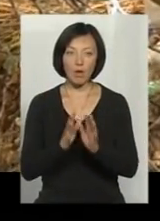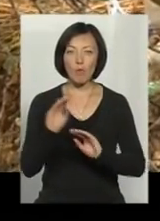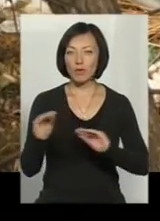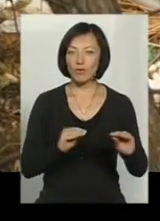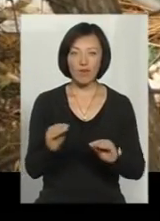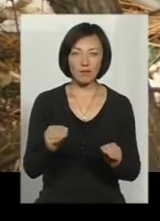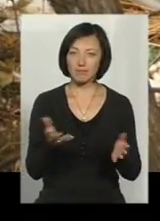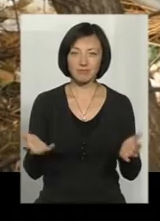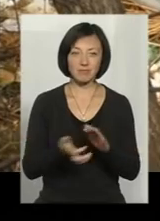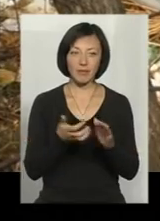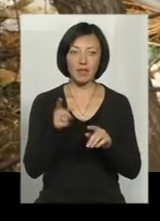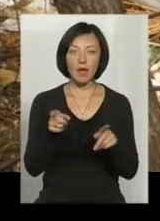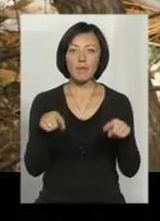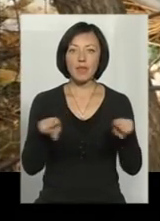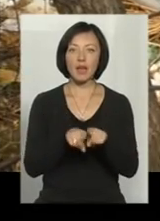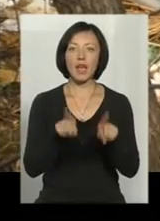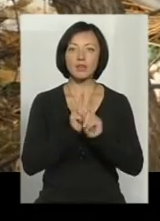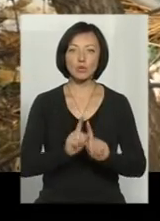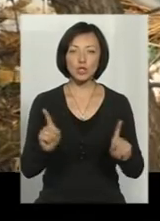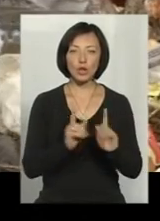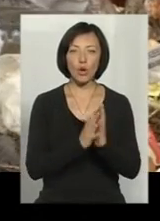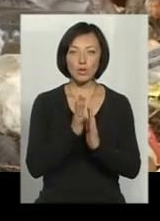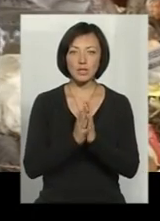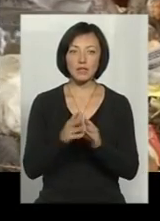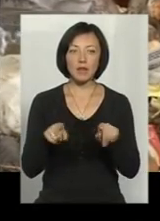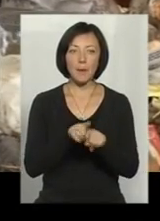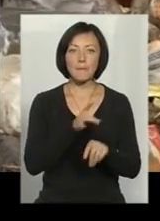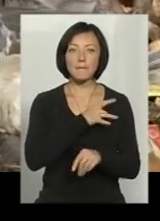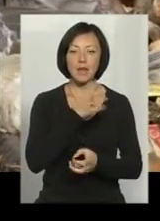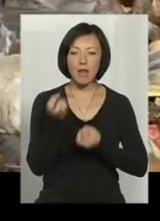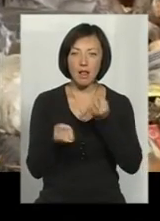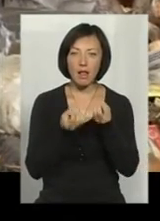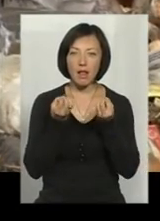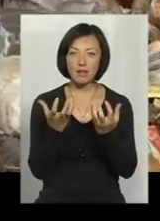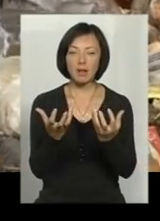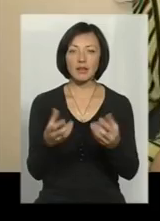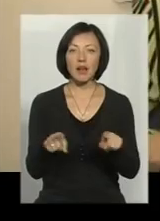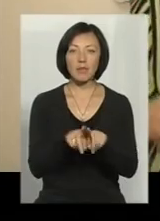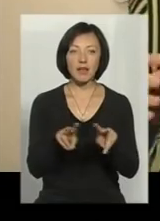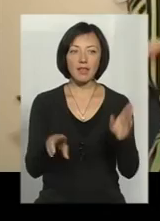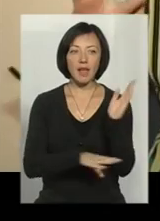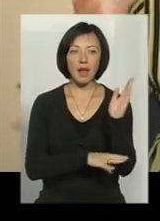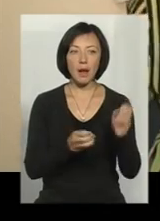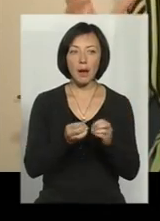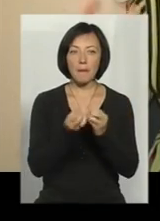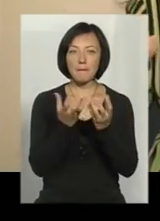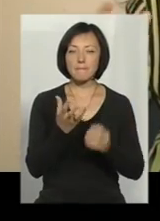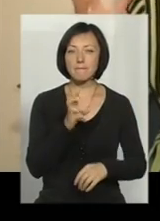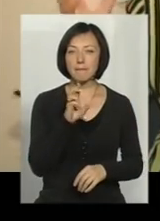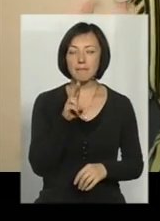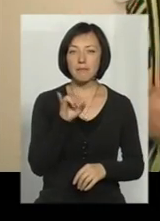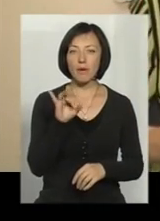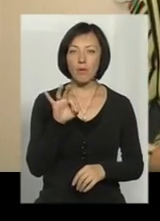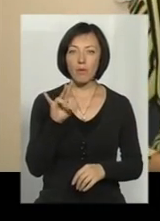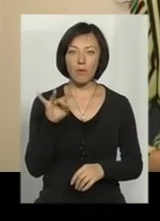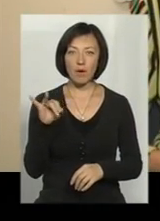один рік. Там такі екзотичні рослини, я знаю, таке біле латаття, там такі деревоподібні піони, на дереві росли такі